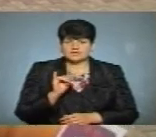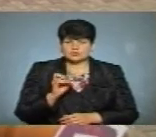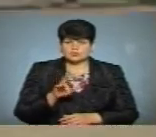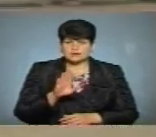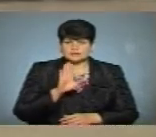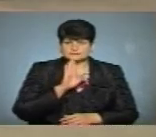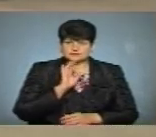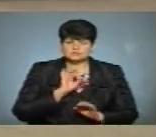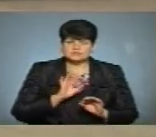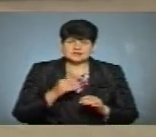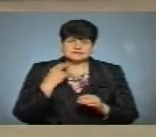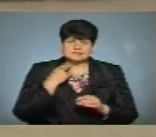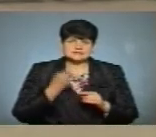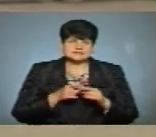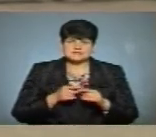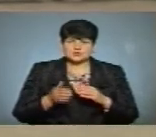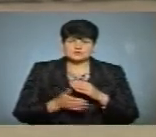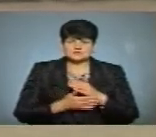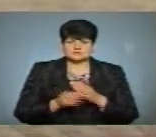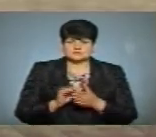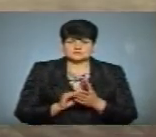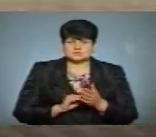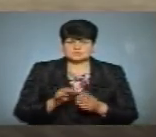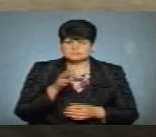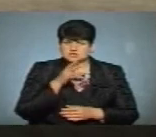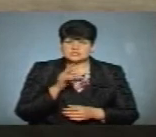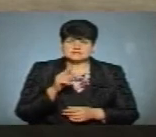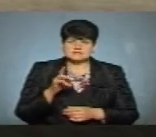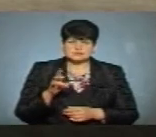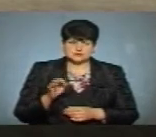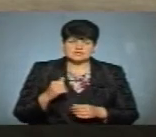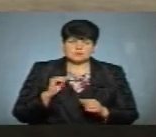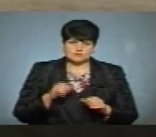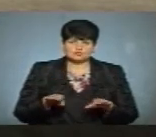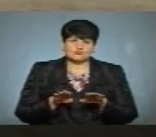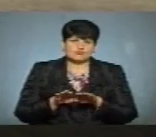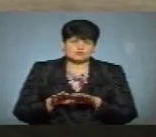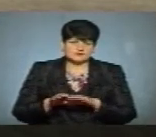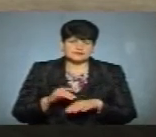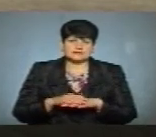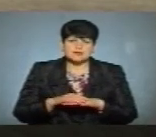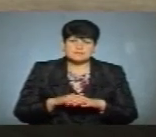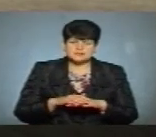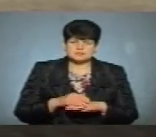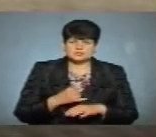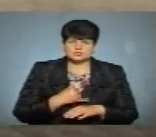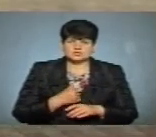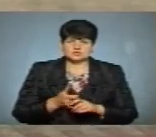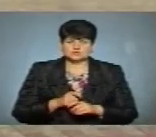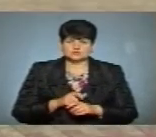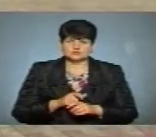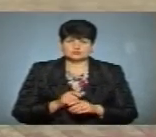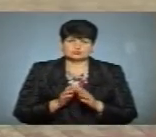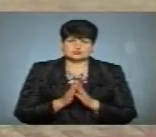– останній предмет, який вона складає під час ЗНО. Я можу порівняти, і, наприклад, на математиці нас дуже просили